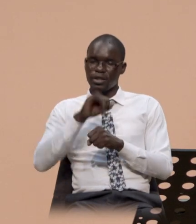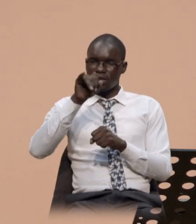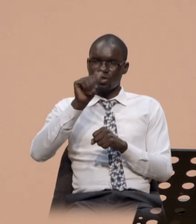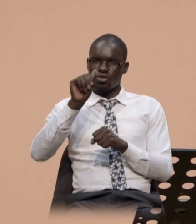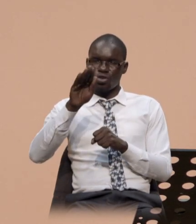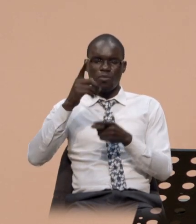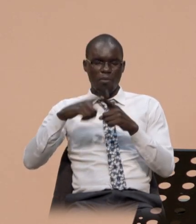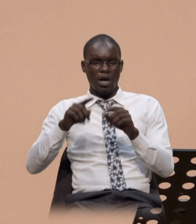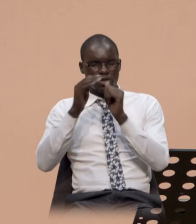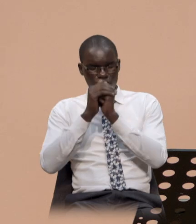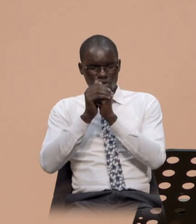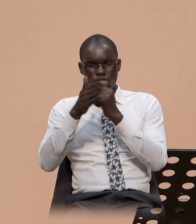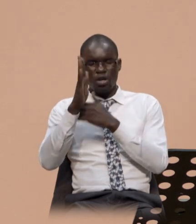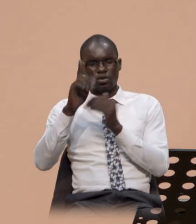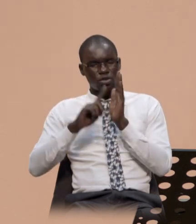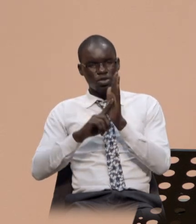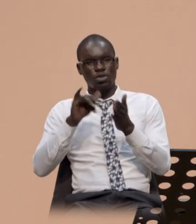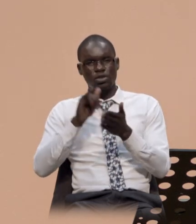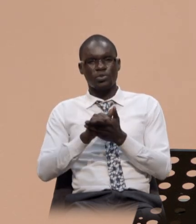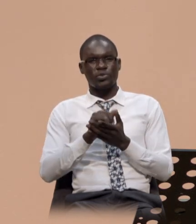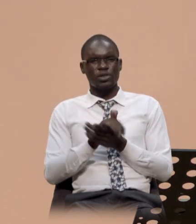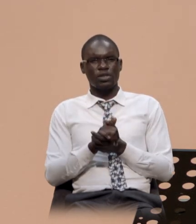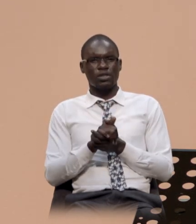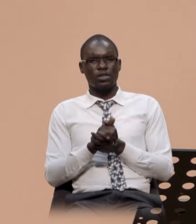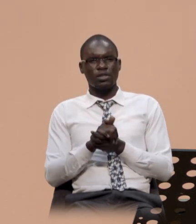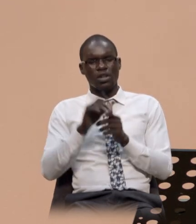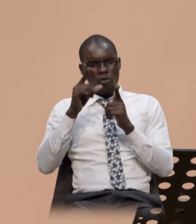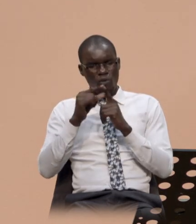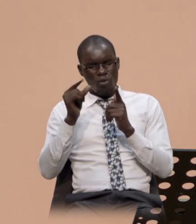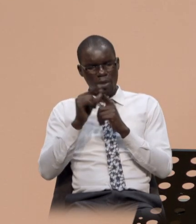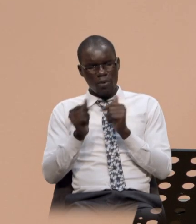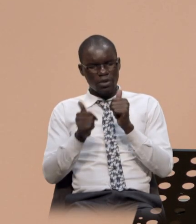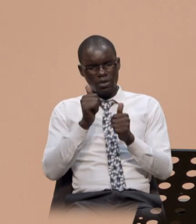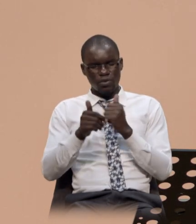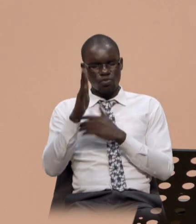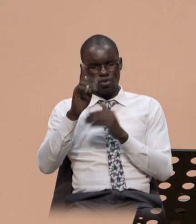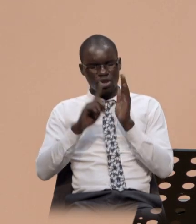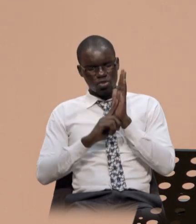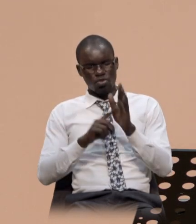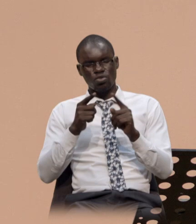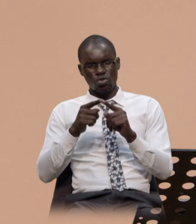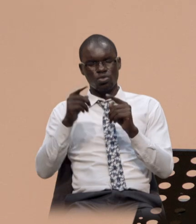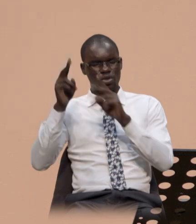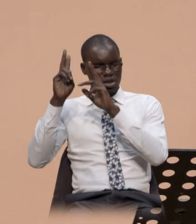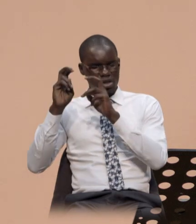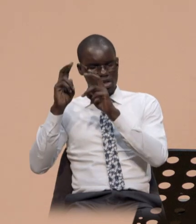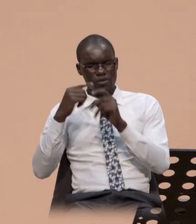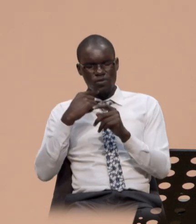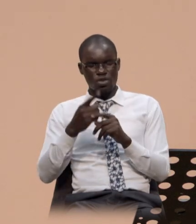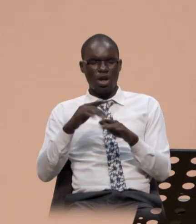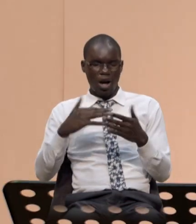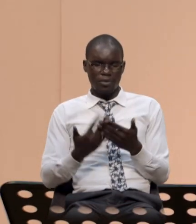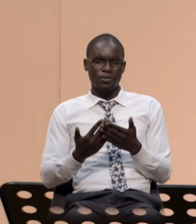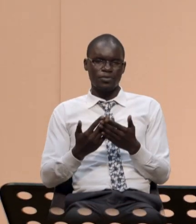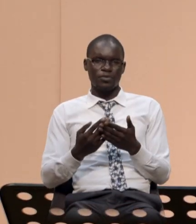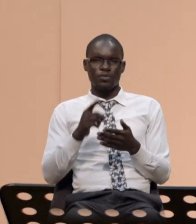alimuabudu Mungu. Hii inadhibitisha lile neno ambalo Mungu alimwelezea shetani. Alimwelezea shetani